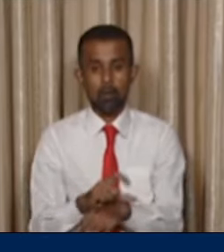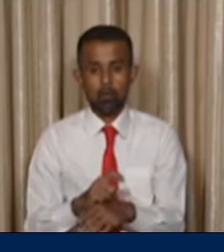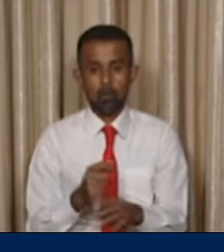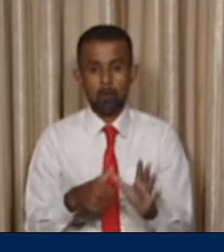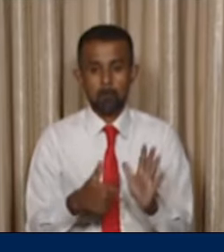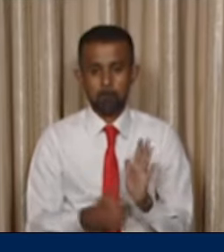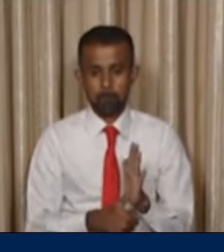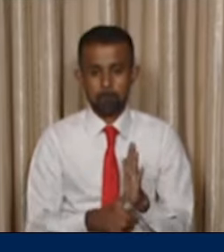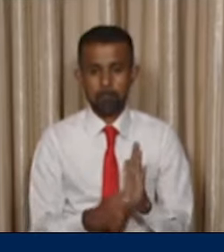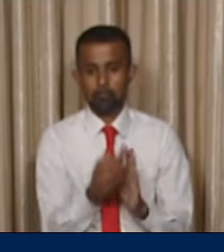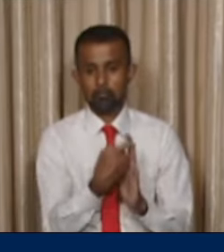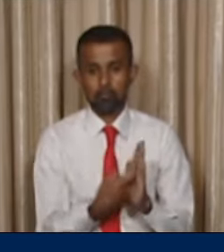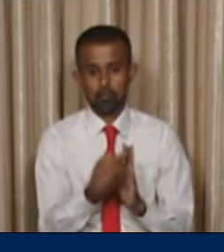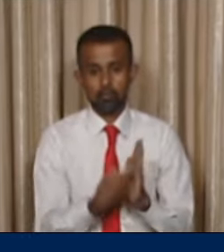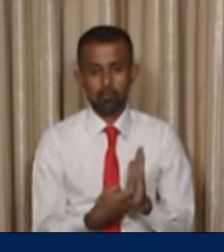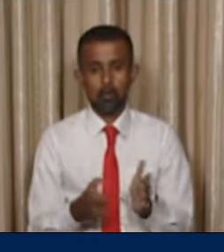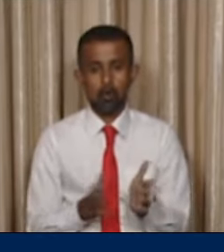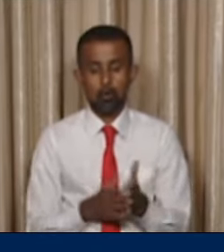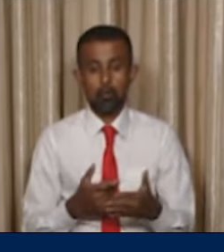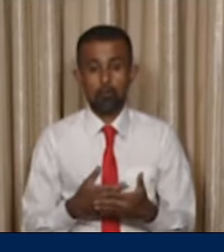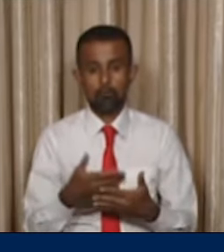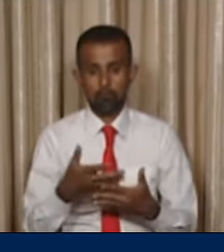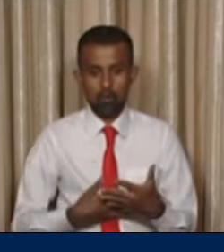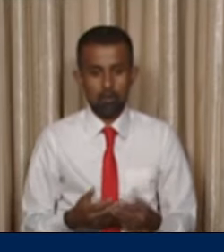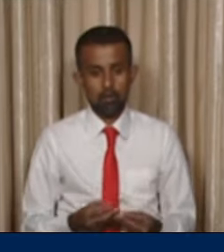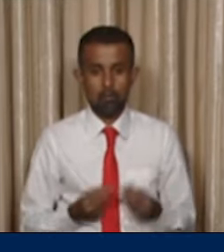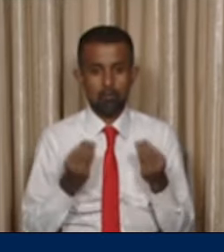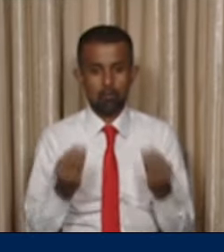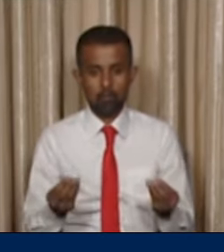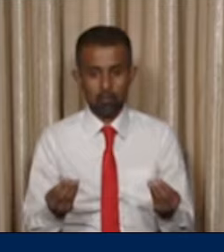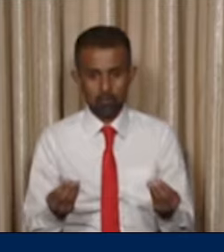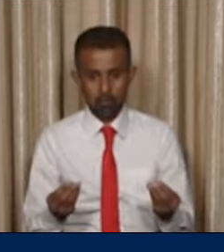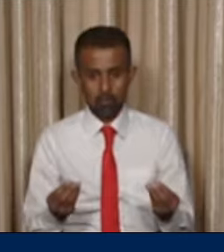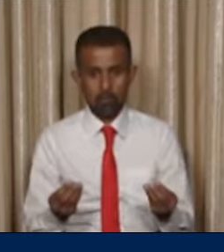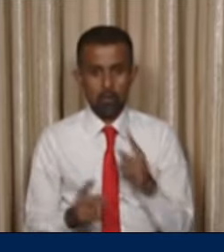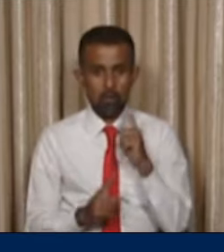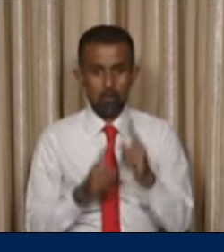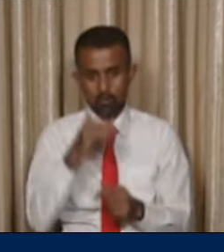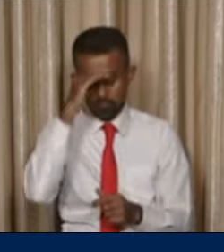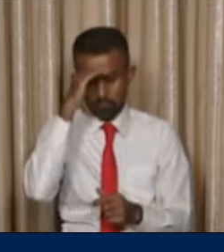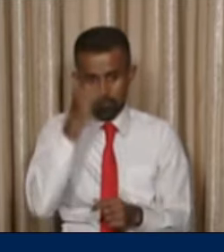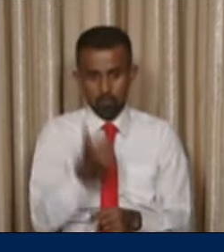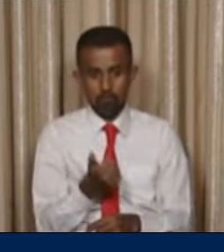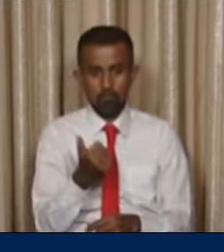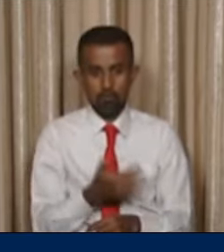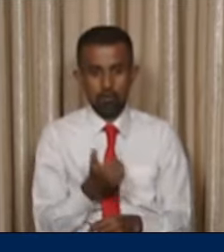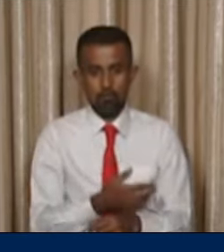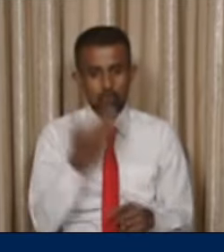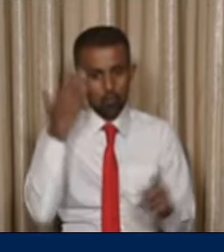පන්නත යටතේ නියෝග සම්බන්ධ වූ එකී කාර්ක සභාව වාර්ද ඉදිරිපත් කරමේ. අතවද කතානායකතුමා මේක අතිශයෙන් වැදගත්